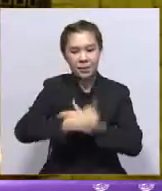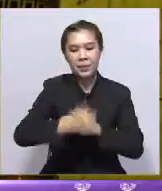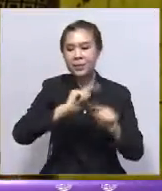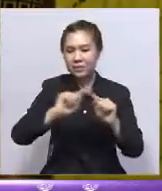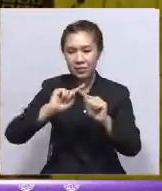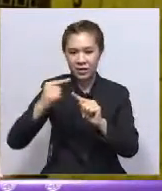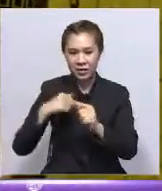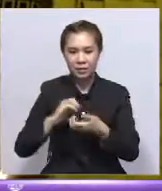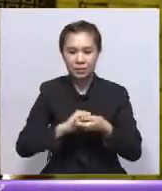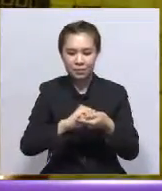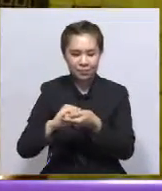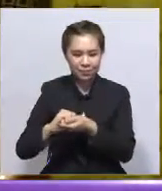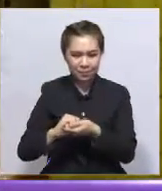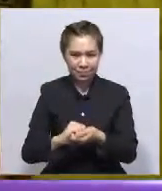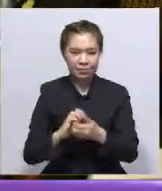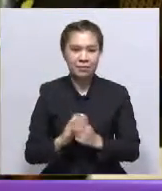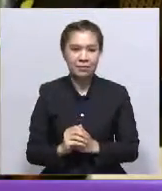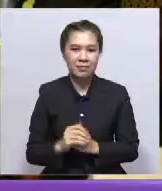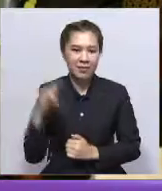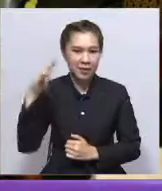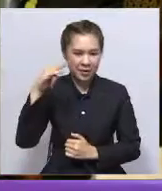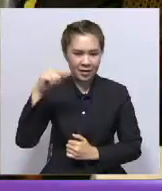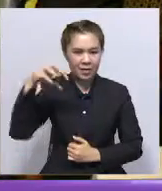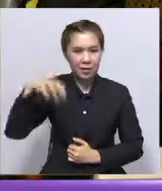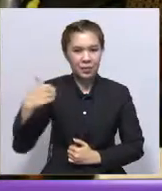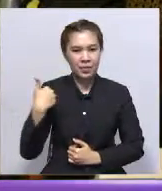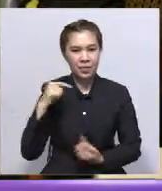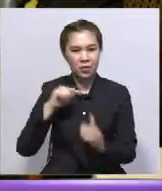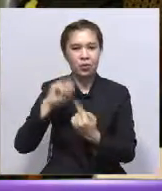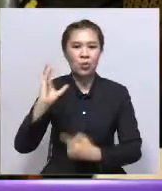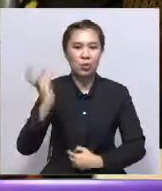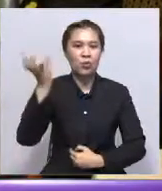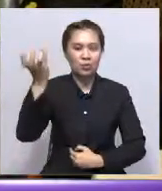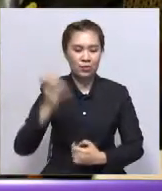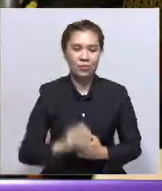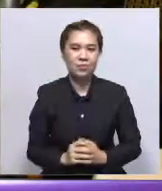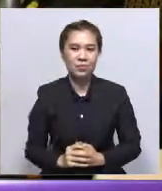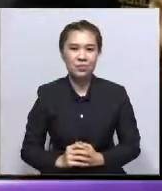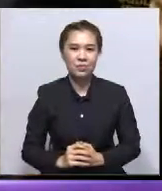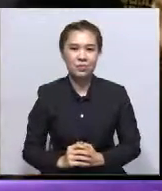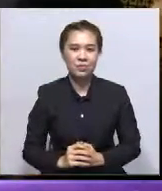ำมั่นจะร่วมมือกับไทยมากยิ่งขึ้นเพื่อการบินในภูมิภาคและในระดับโลกด้วย